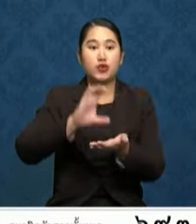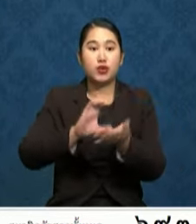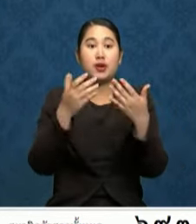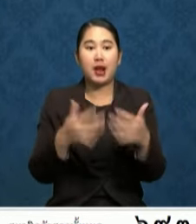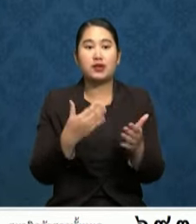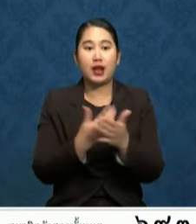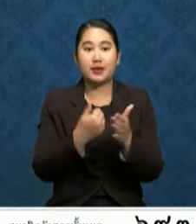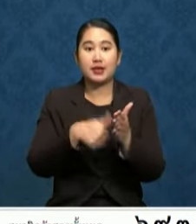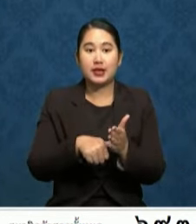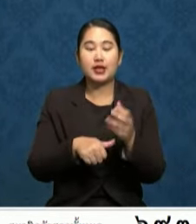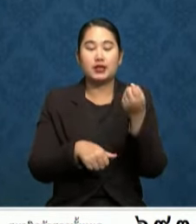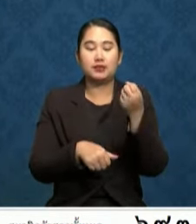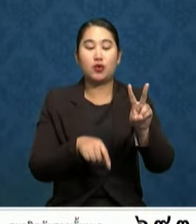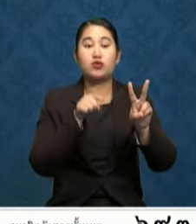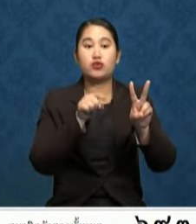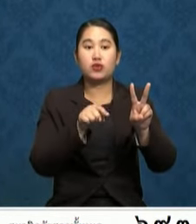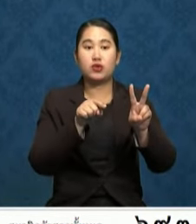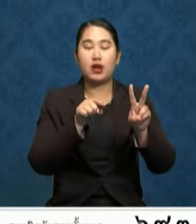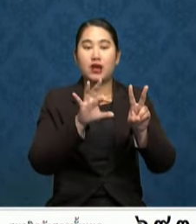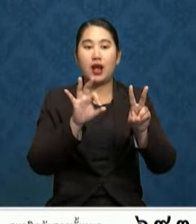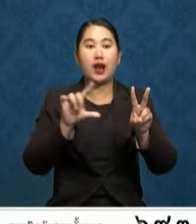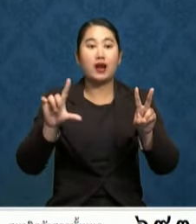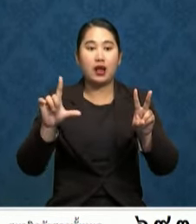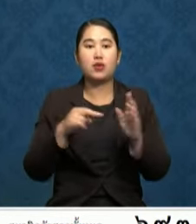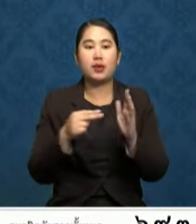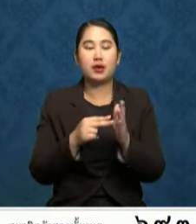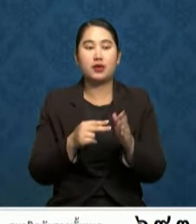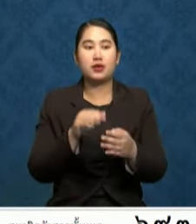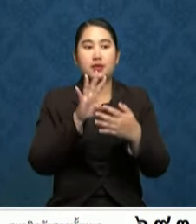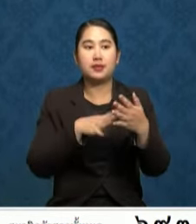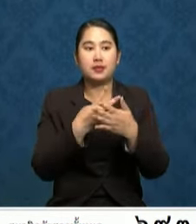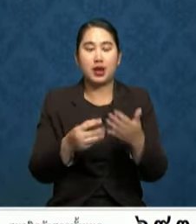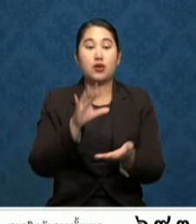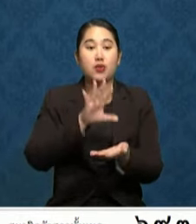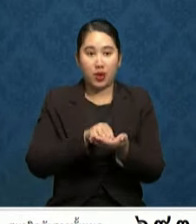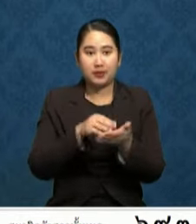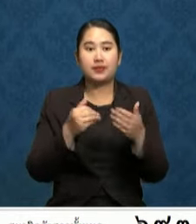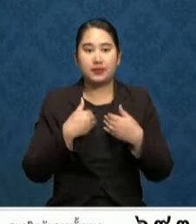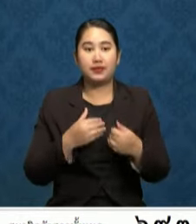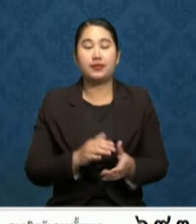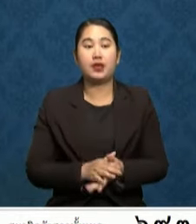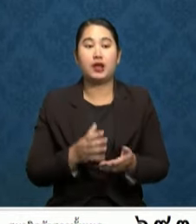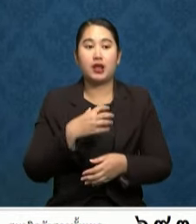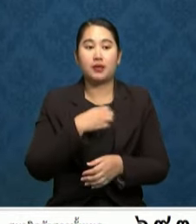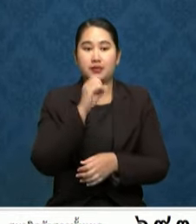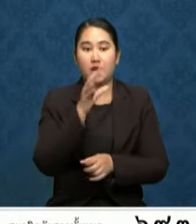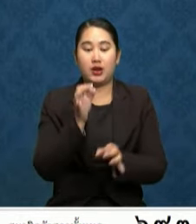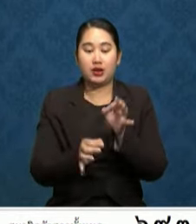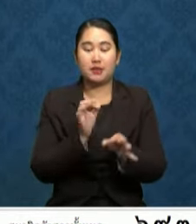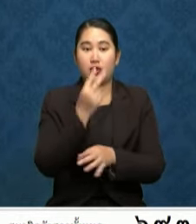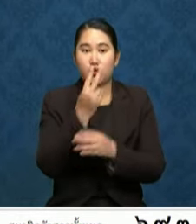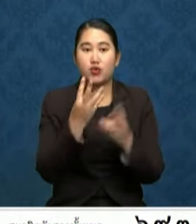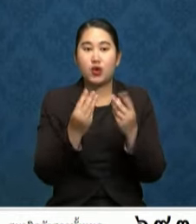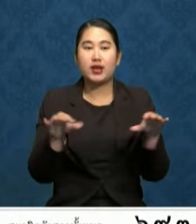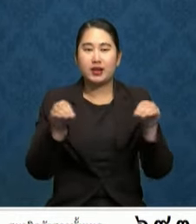แล้วหนี้12จ 12ล้านล้านนั้นอยู่ในโครงสร้างของแ transitซึ่งเราอยู่แล้วผมอยากจะเรียนว่าผมดูตัวเลขแล้ว